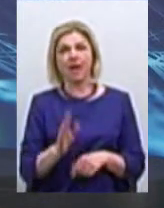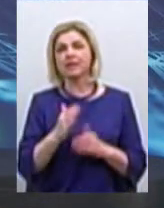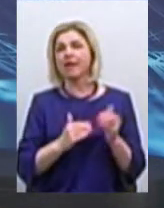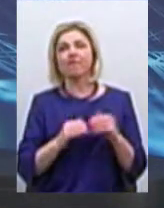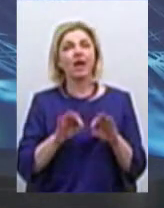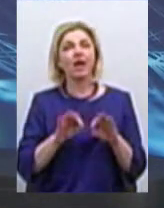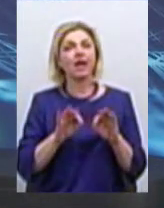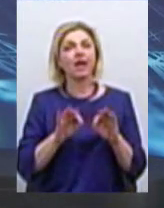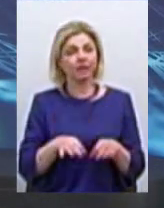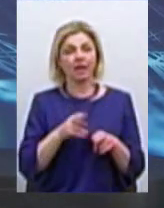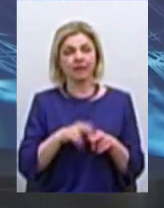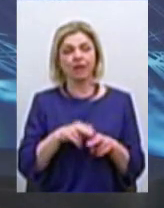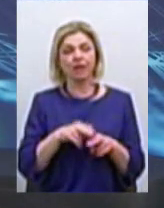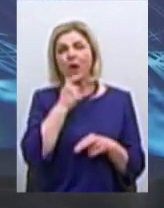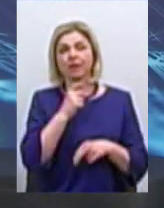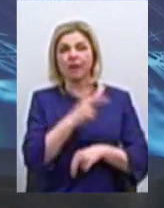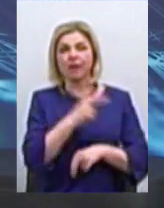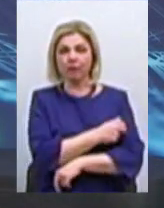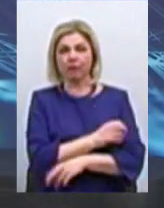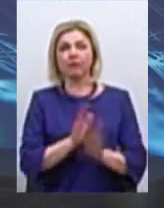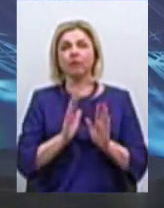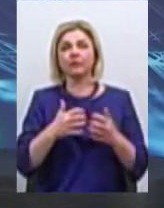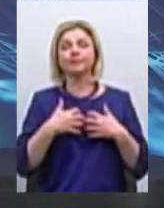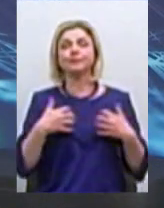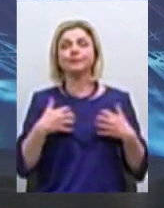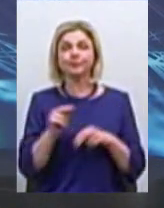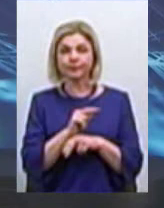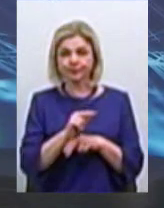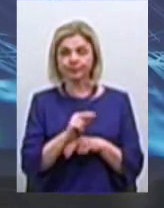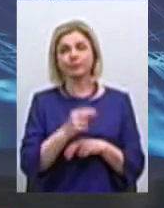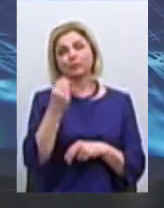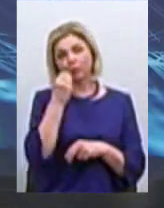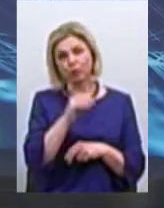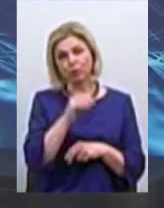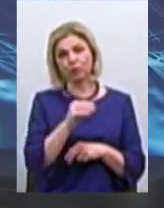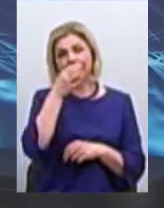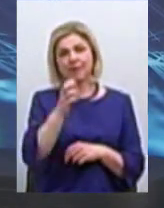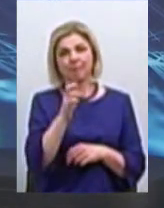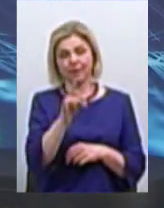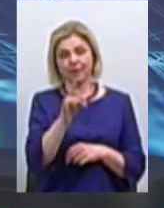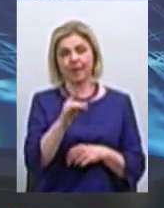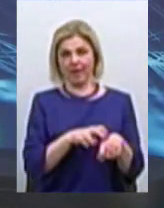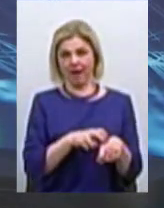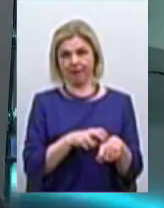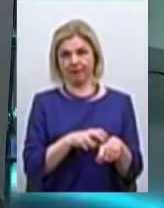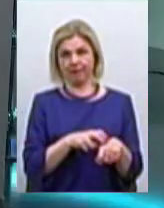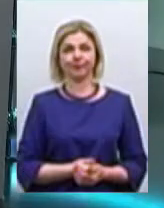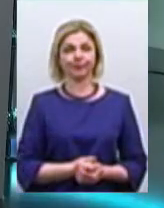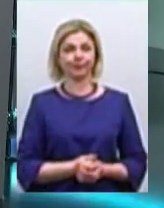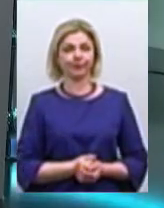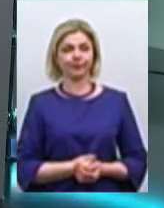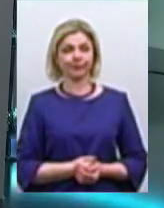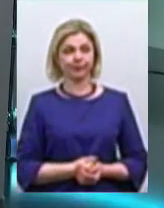фахівець гуманної медицини, лише ветеринарної, тому вам краще про це сказав би лікар